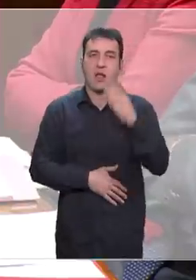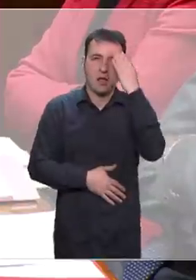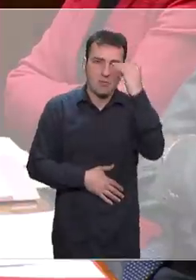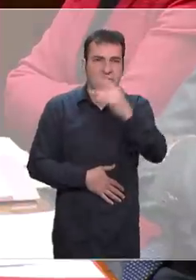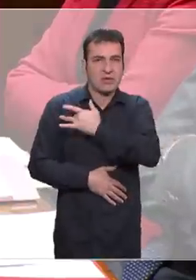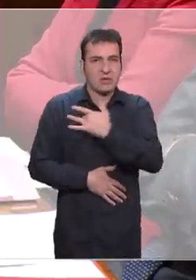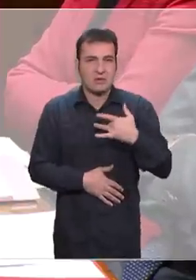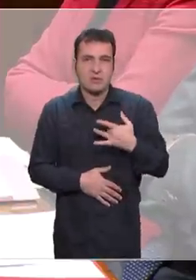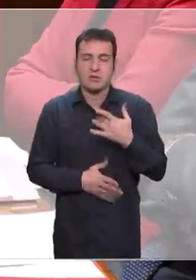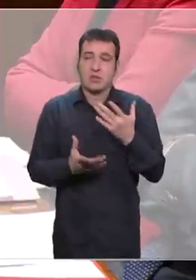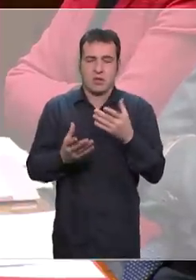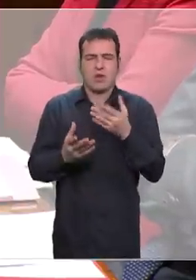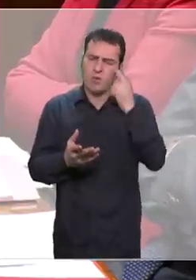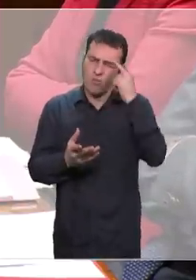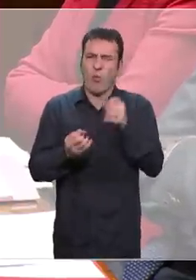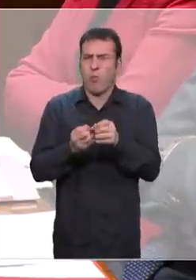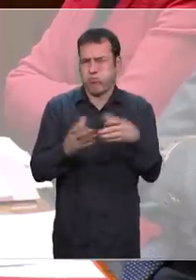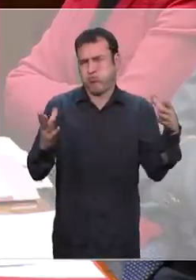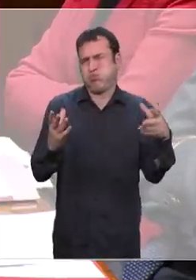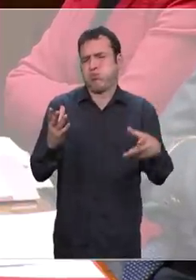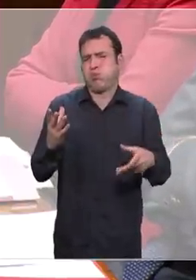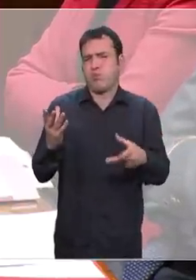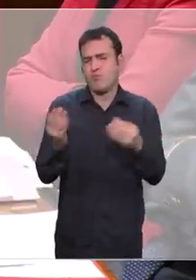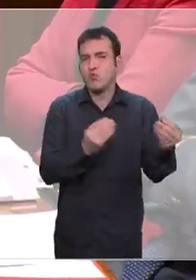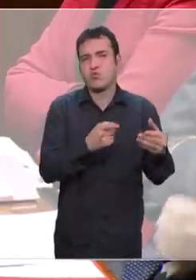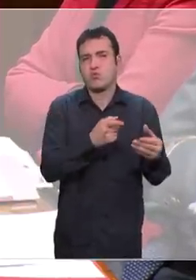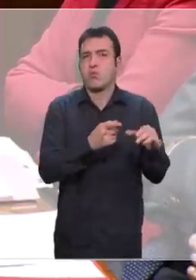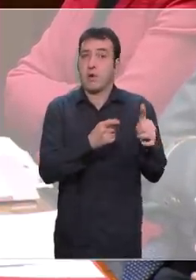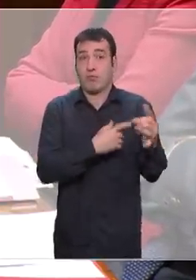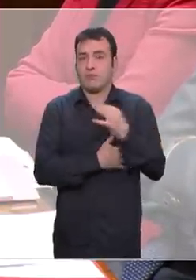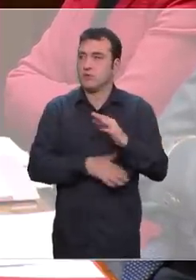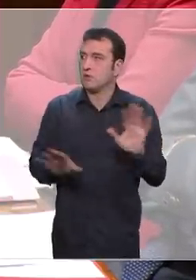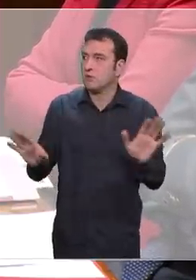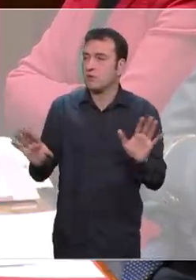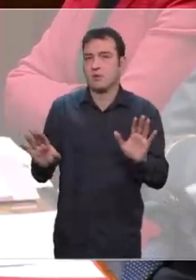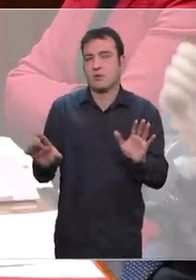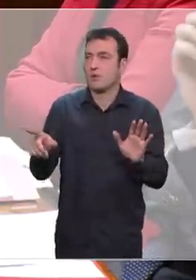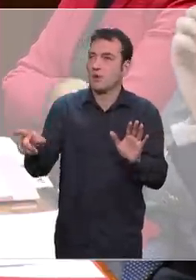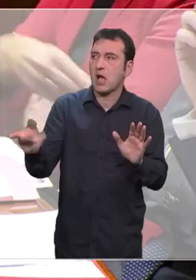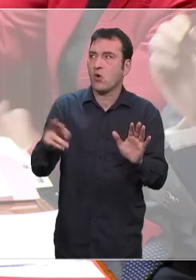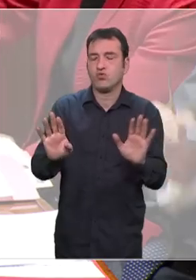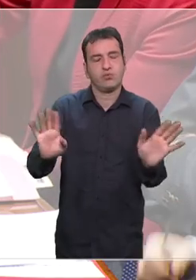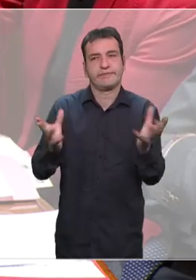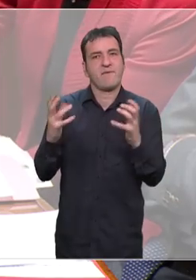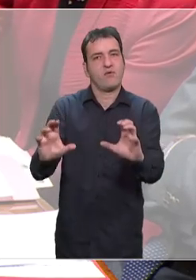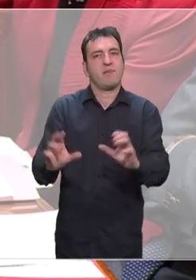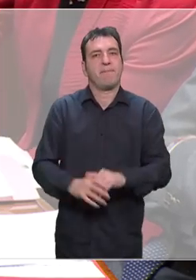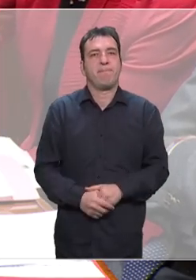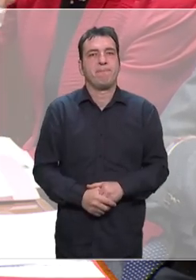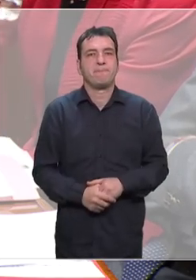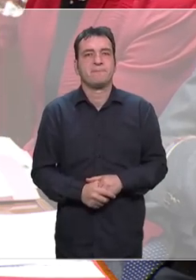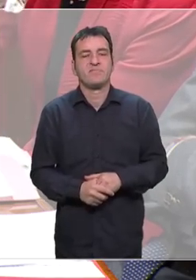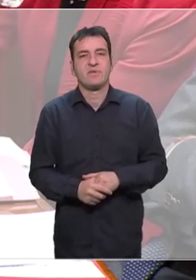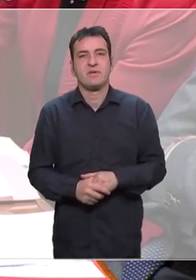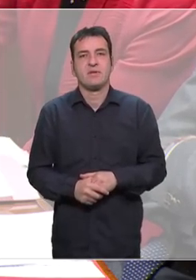santé, pour la très grande majorité d'entre eux, sont les premiers à nous dire être totalement opposés à la perspective d'un retour